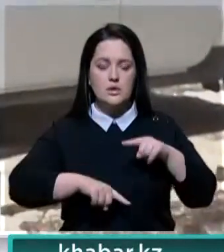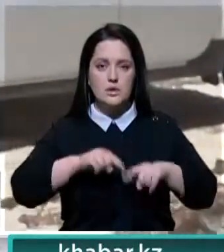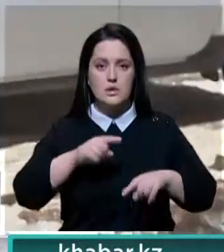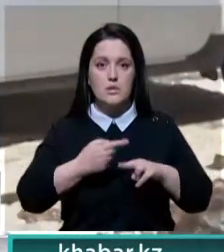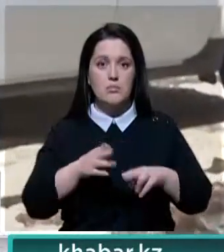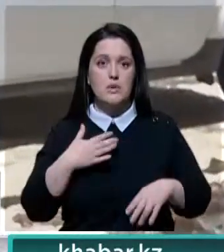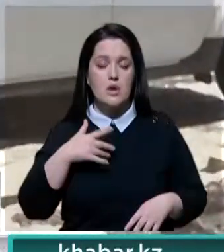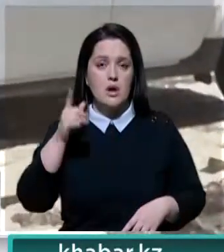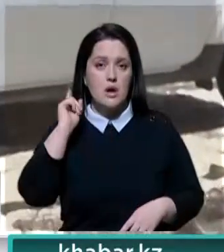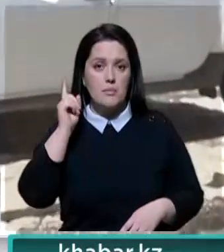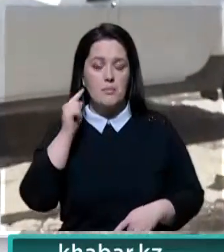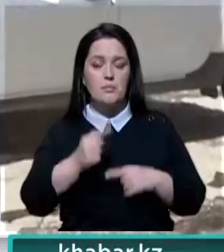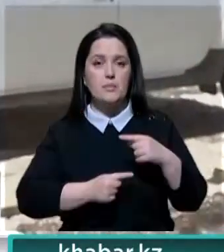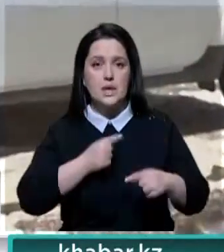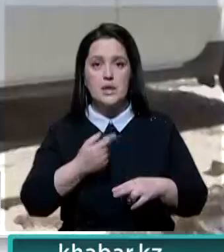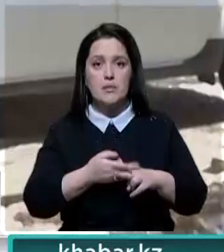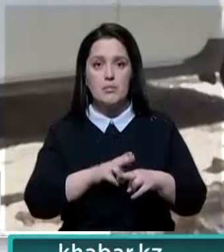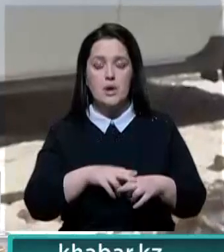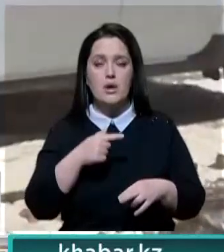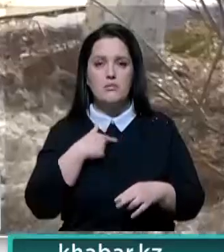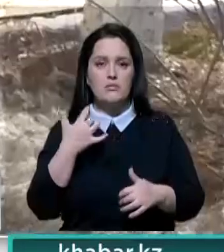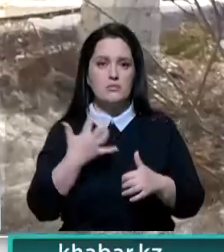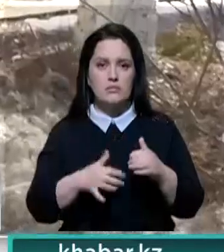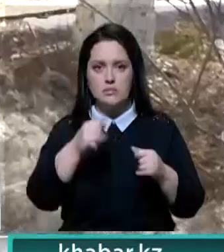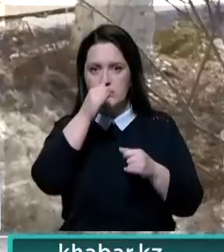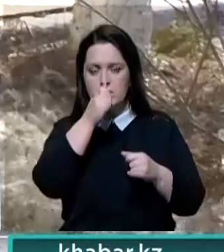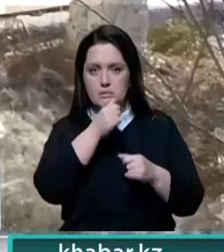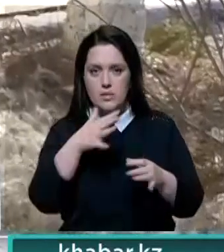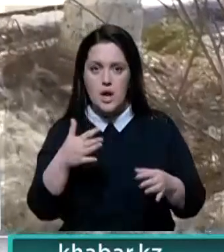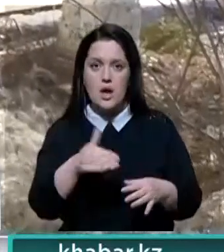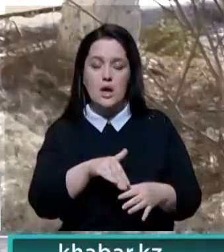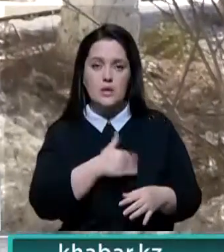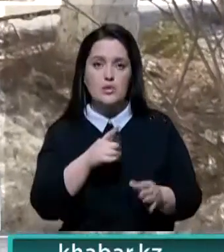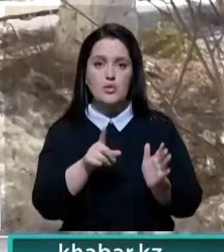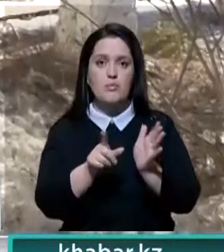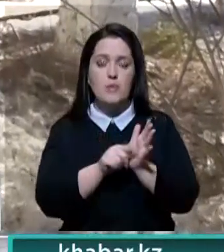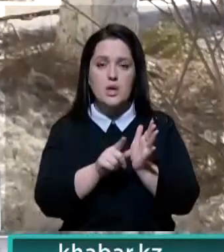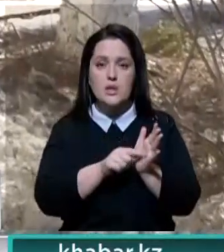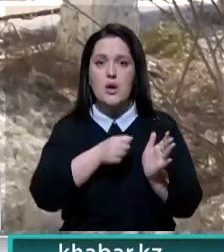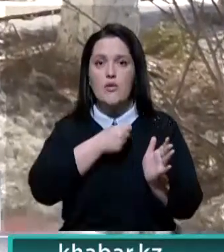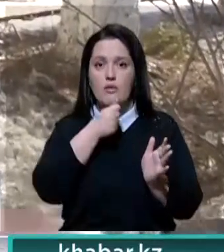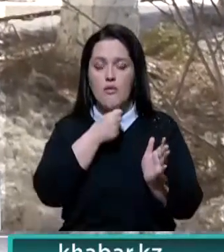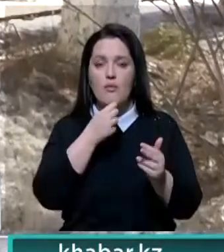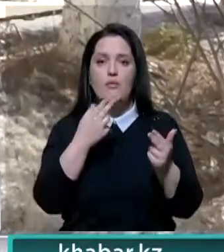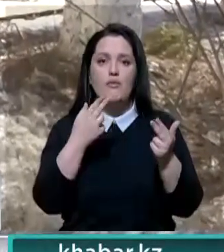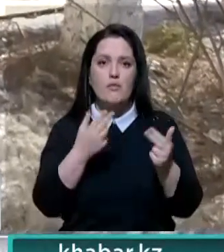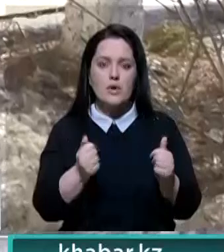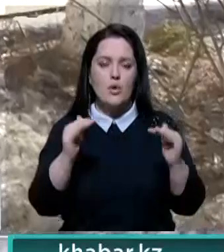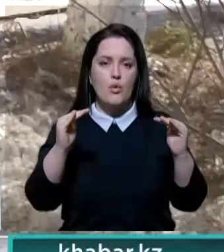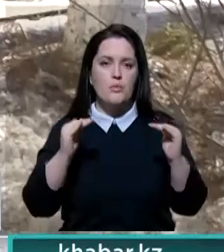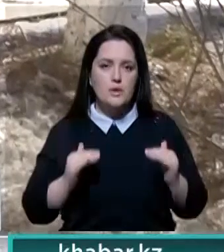здесь наши предки, поэтому нам не безразлично. Хотелось бы, конечно, чтобы пенсионный возраст, естественно,